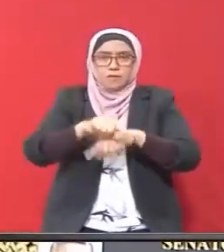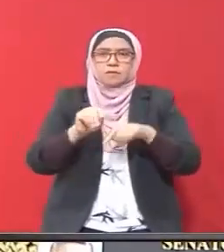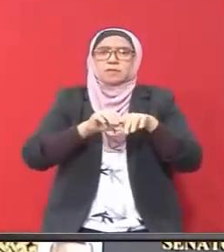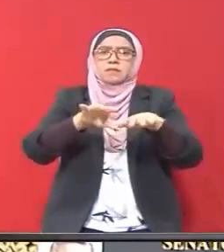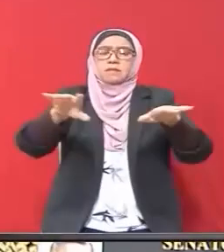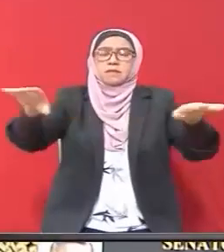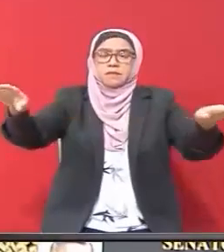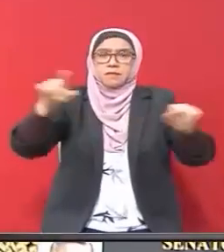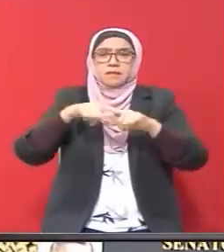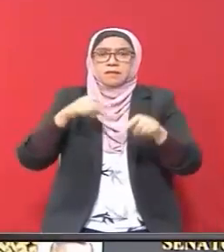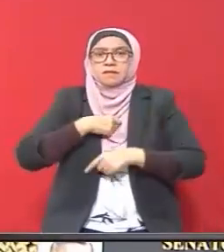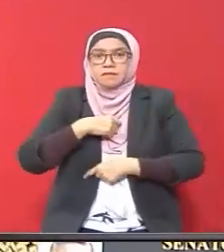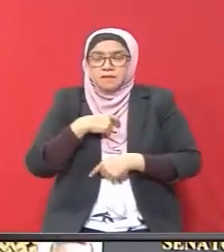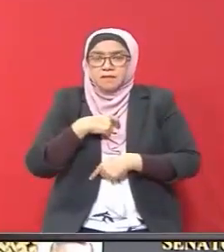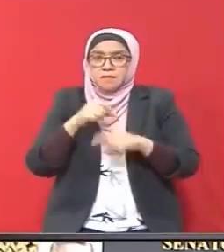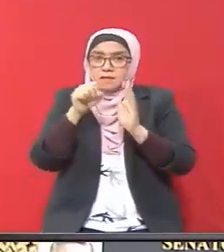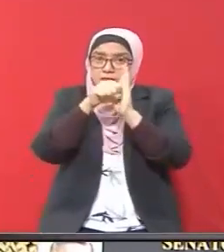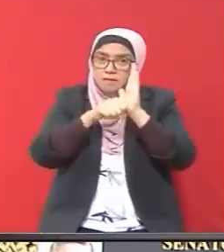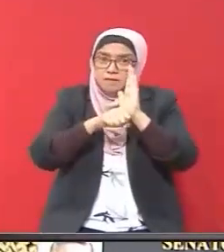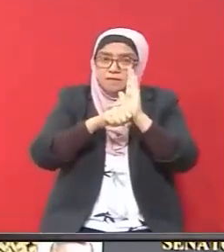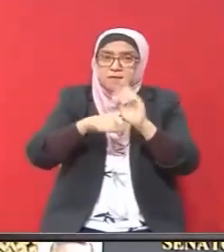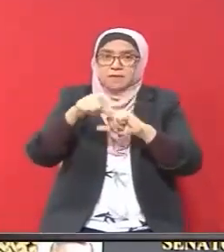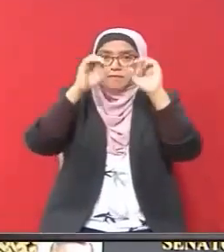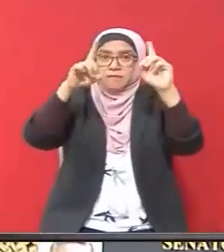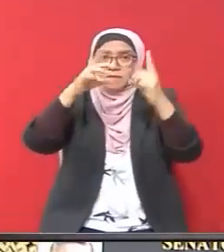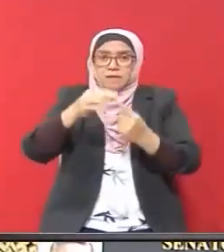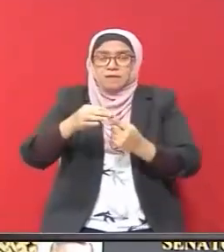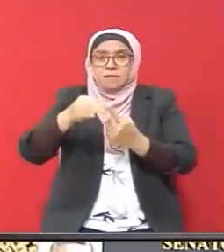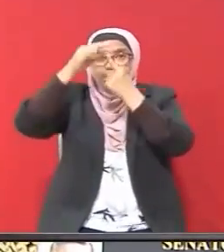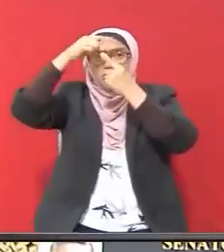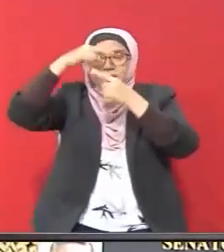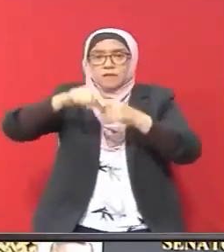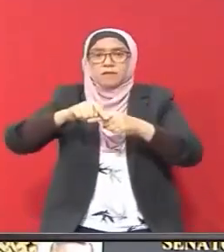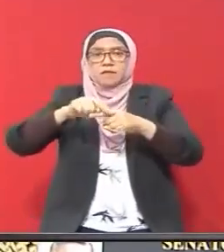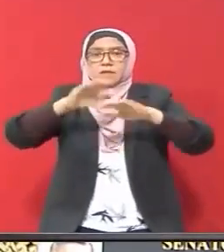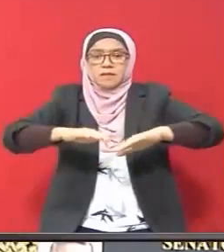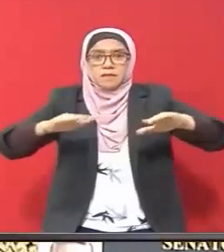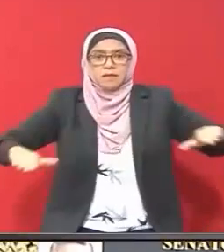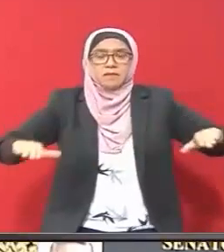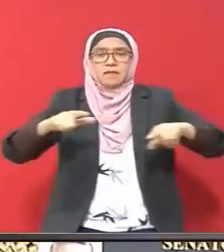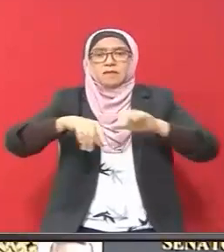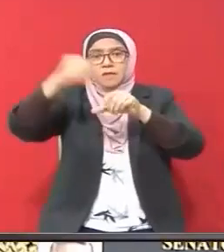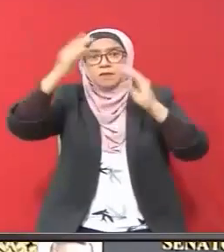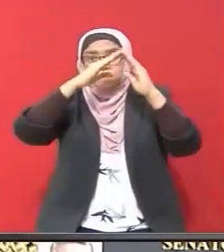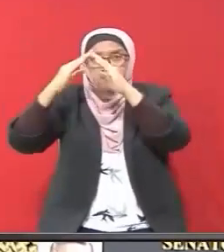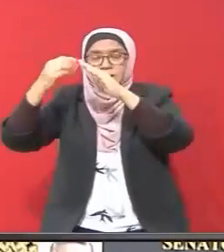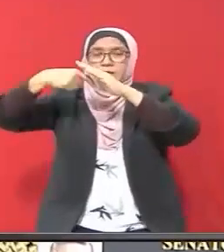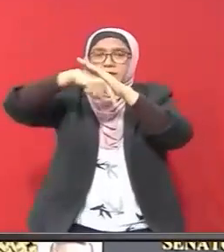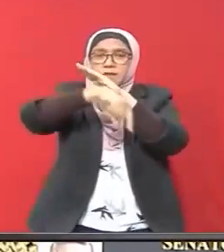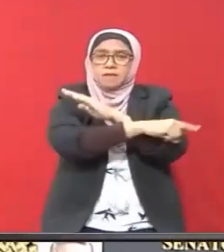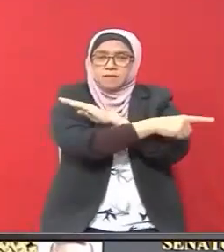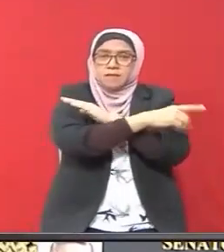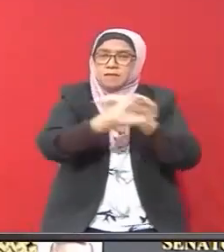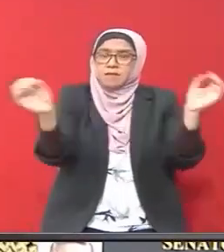capaian sumber pendidikan terutamanya untuk murid di kawasan 2 Bandar dan pedalaman yang tidak mempunyai akses internet